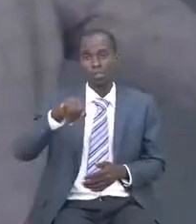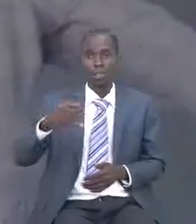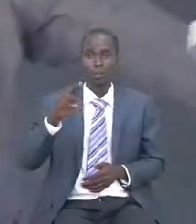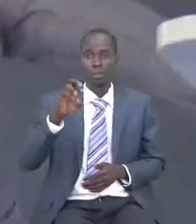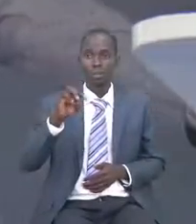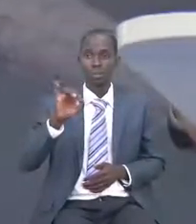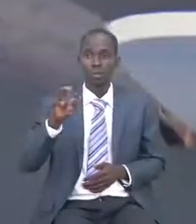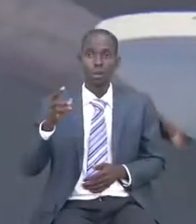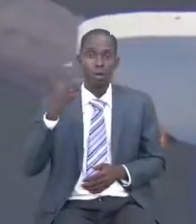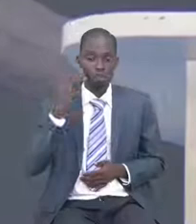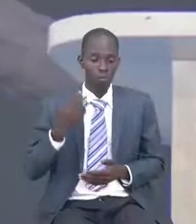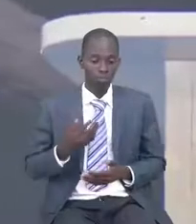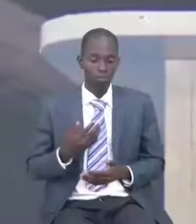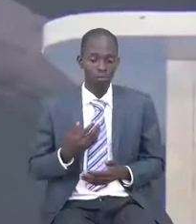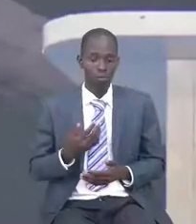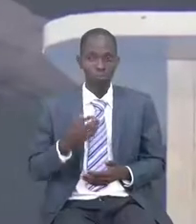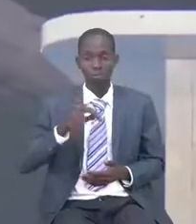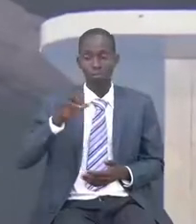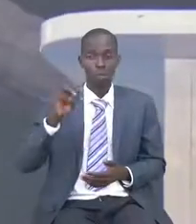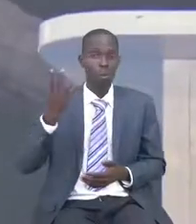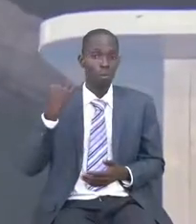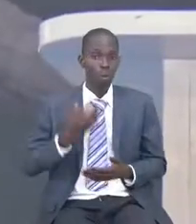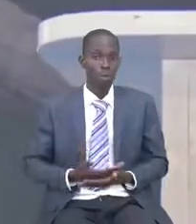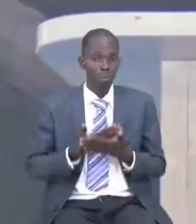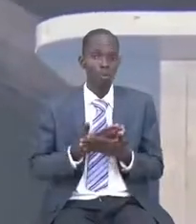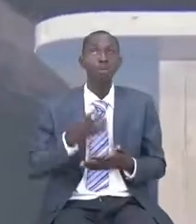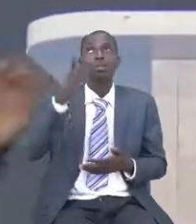Avant qu'il ne naisse, Dieu